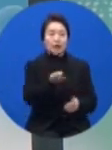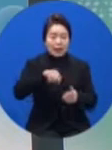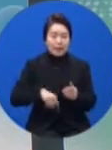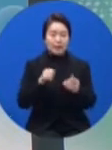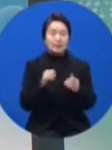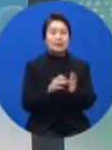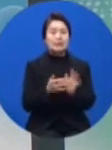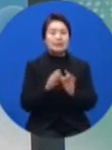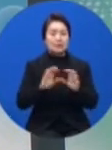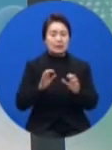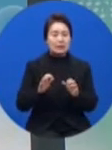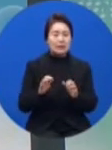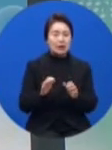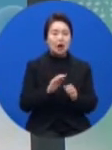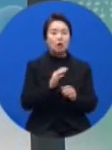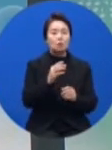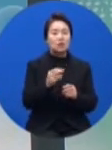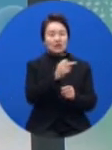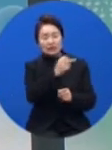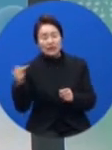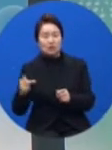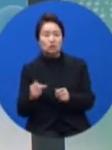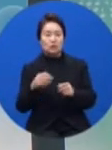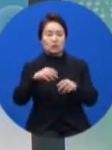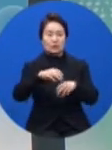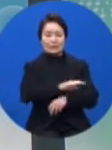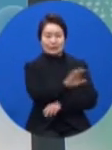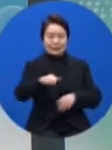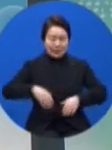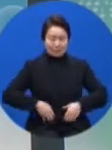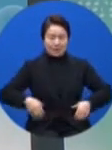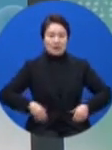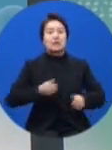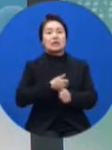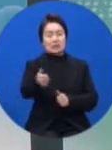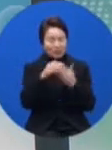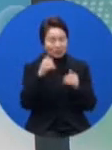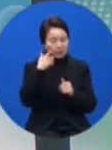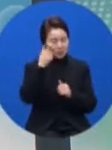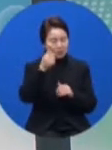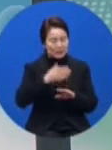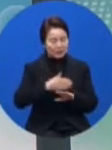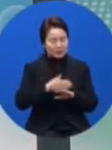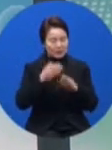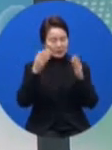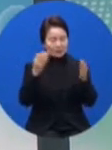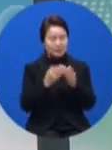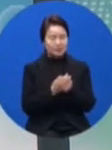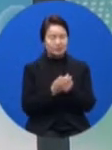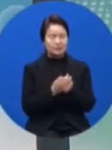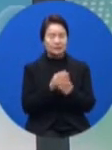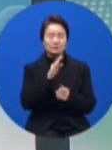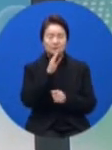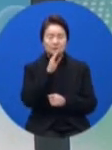하나님이 세상 어떤 것보다 크다는 것을 알게 될 때 우리는 담대하게 이겨나갈 수가 있고 그리고 극복할 수가 있게 되는 겁니다. 아버지 감사합니다.